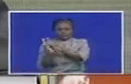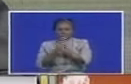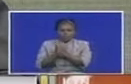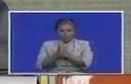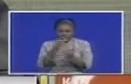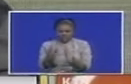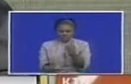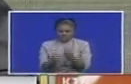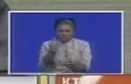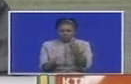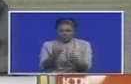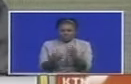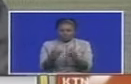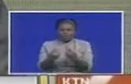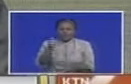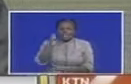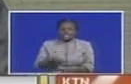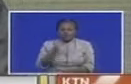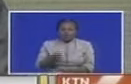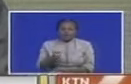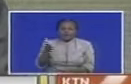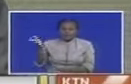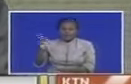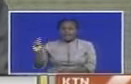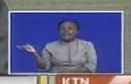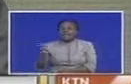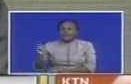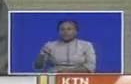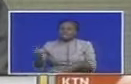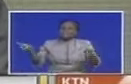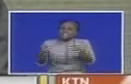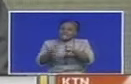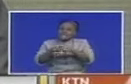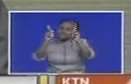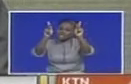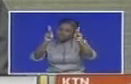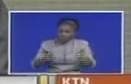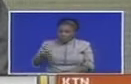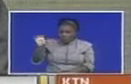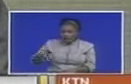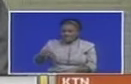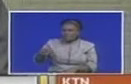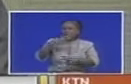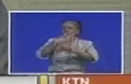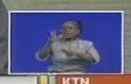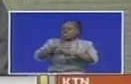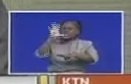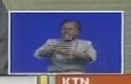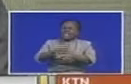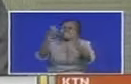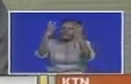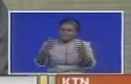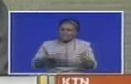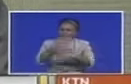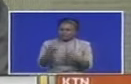wa moto ambapo wachuuzi katika soko la Gikomba hapa jijini Nairobi na lile Kibuye jijini Kisumu wamepata hasara kubwa baada ya moto kuteketeza